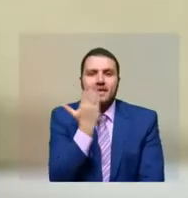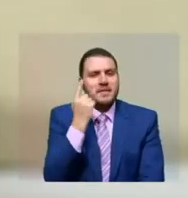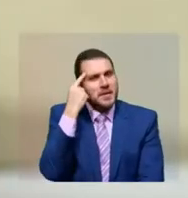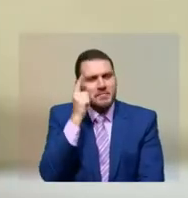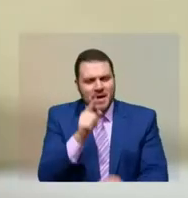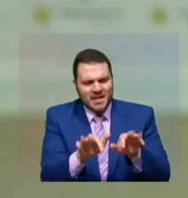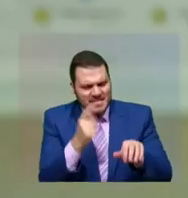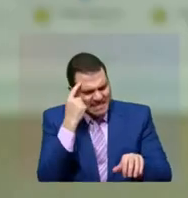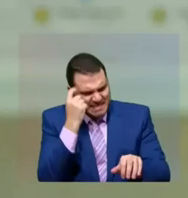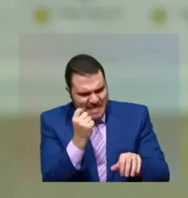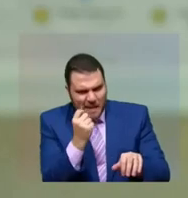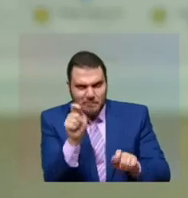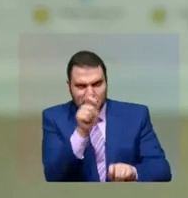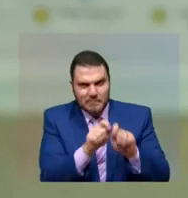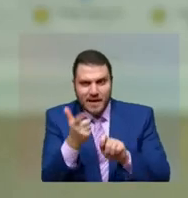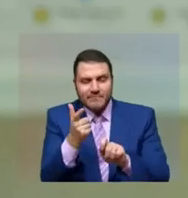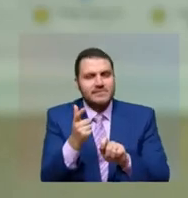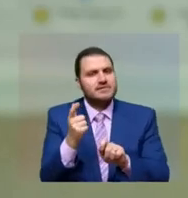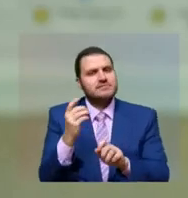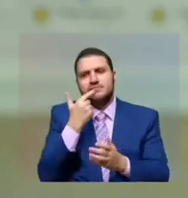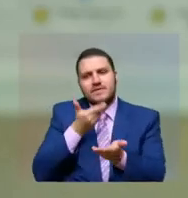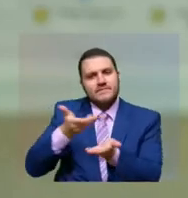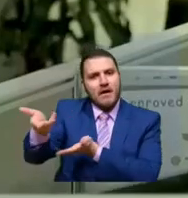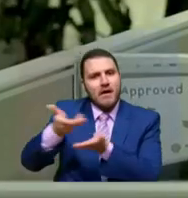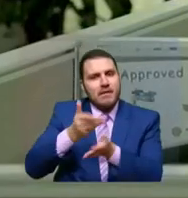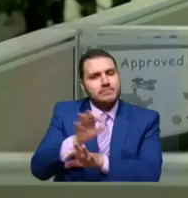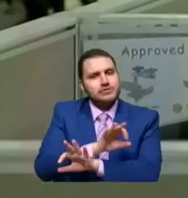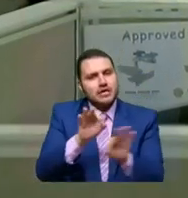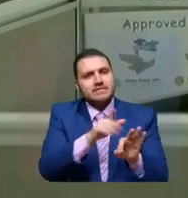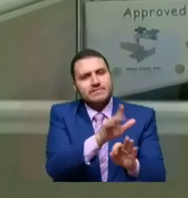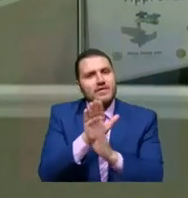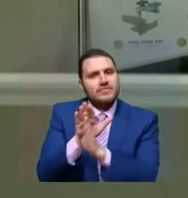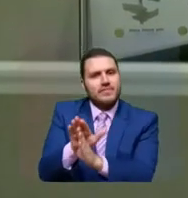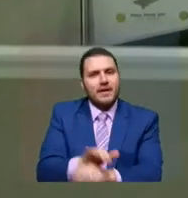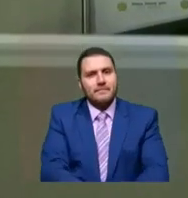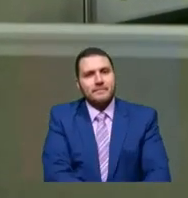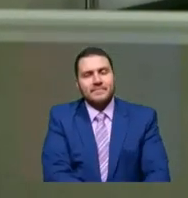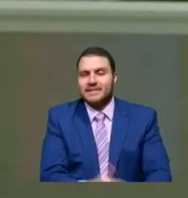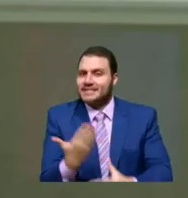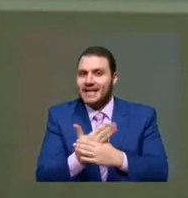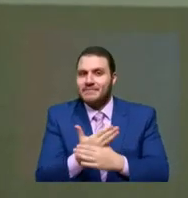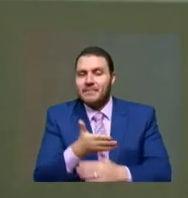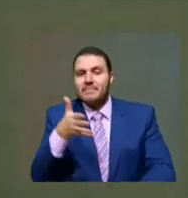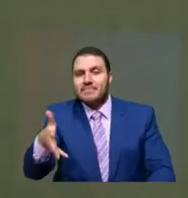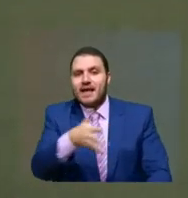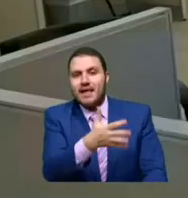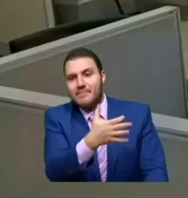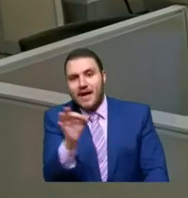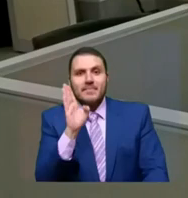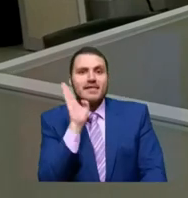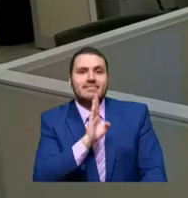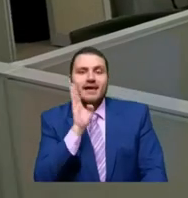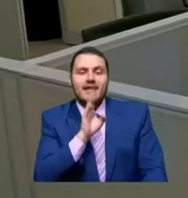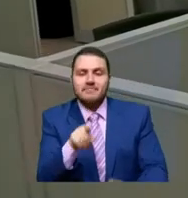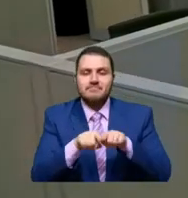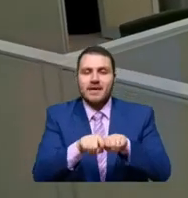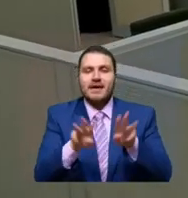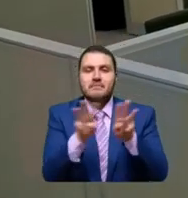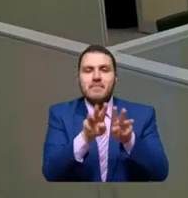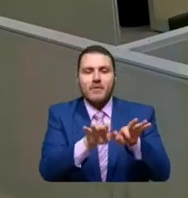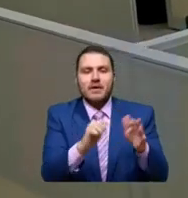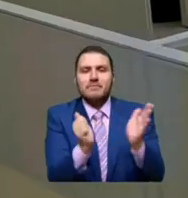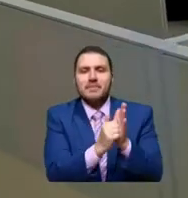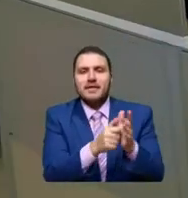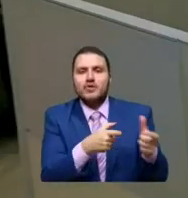أمورهم فيما يتعلق بنظام التعليم عن بعد، لتمكين جميع طلبة الدولة من تحقيق التعلم في